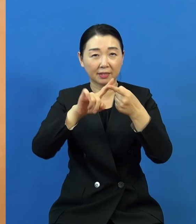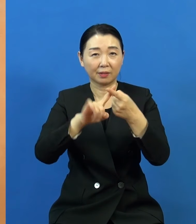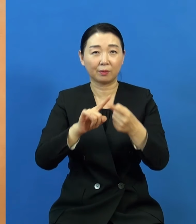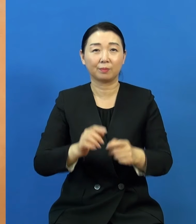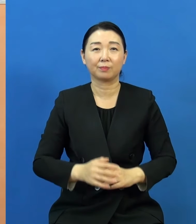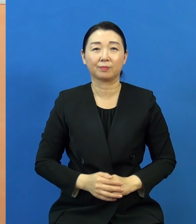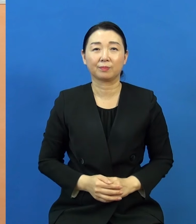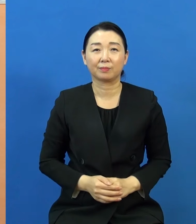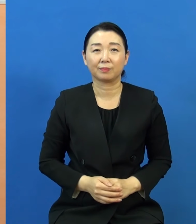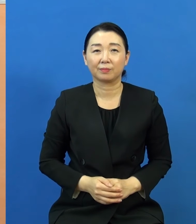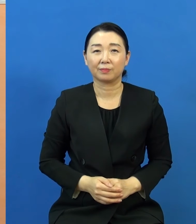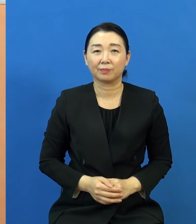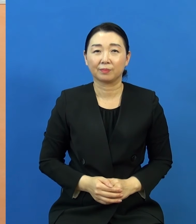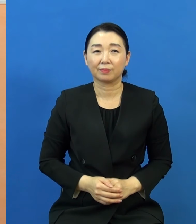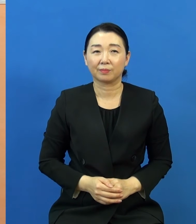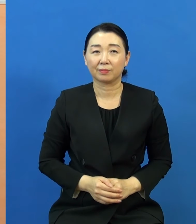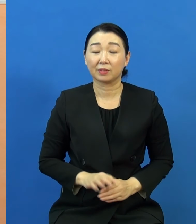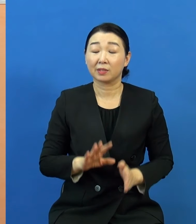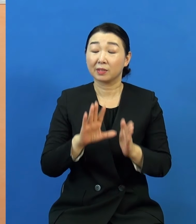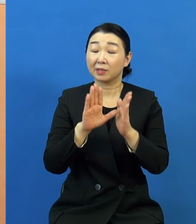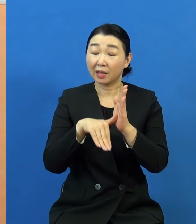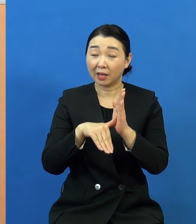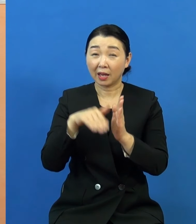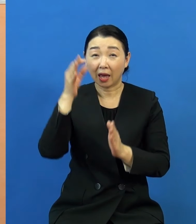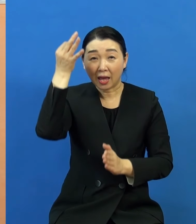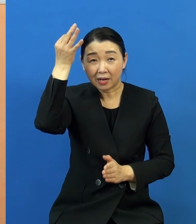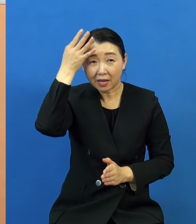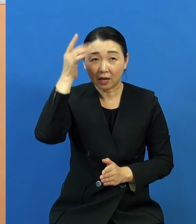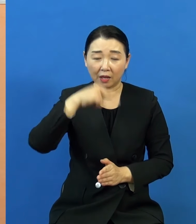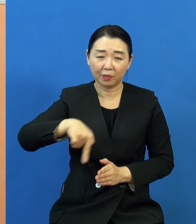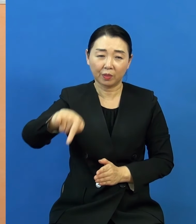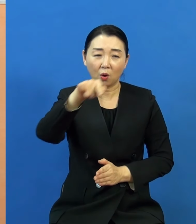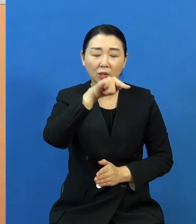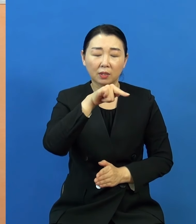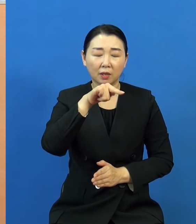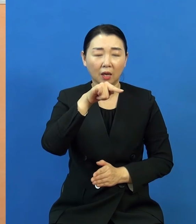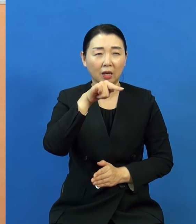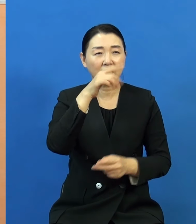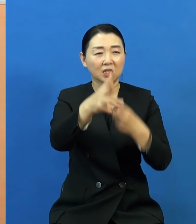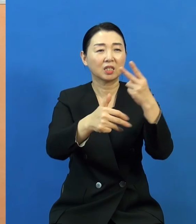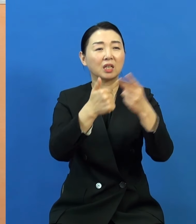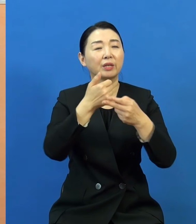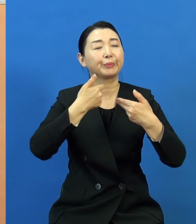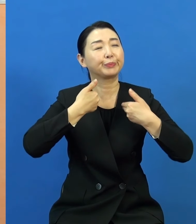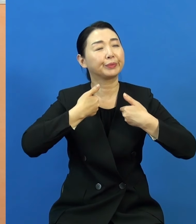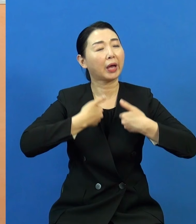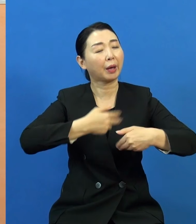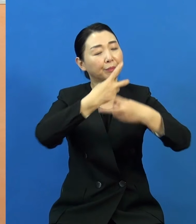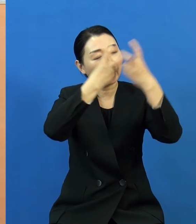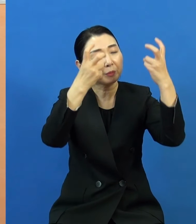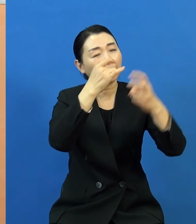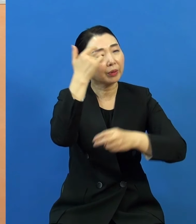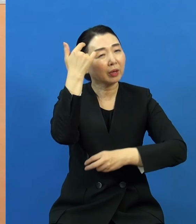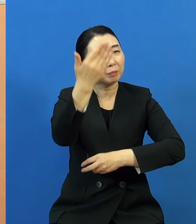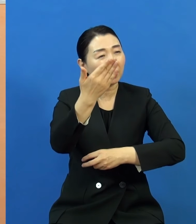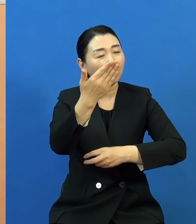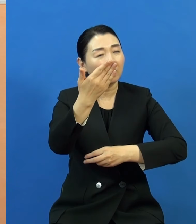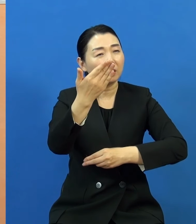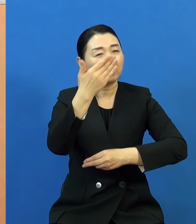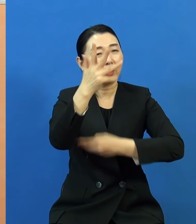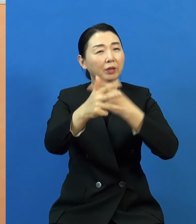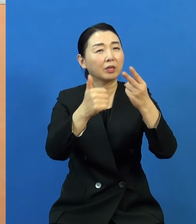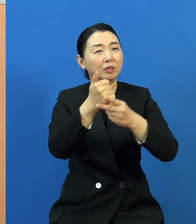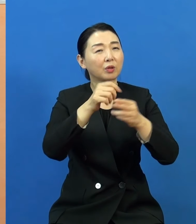그대로였습니다. 그때 엘리야가 너희들의 신이 잠자고 있는가 보다, 너희들의 신이 외출했나